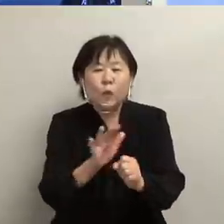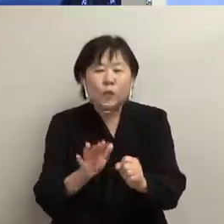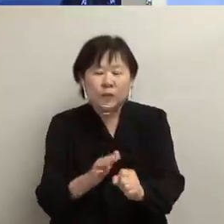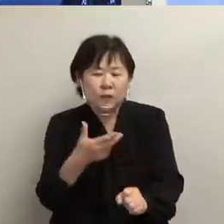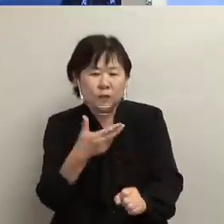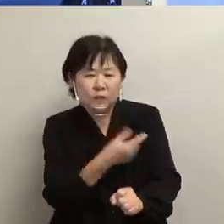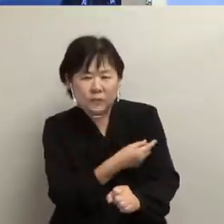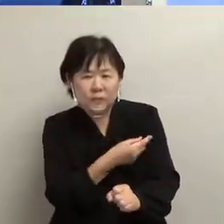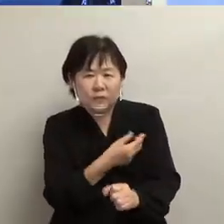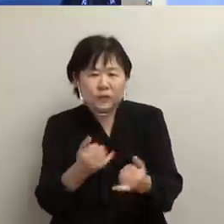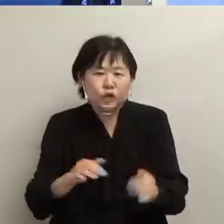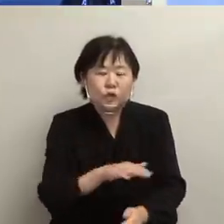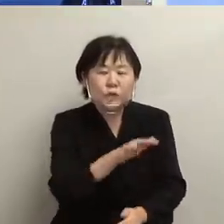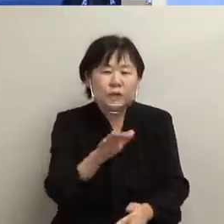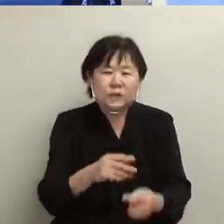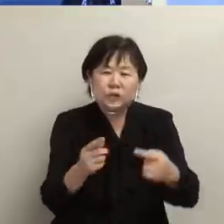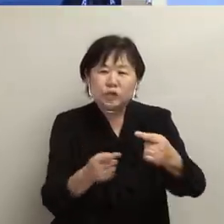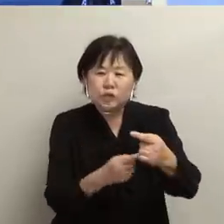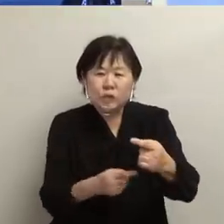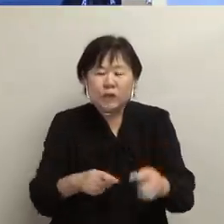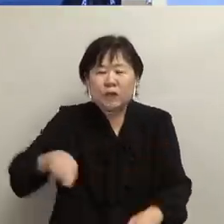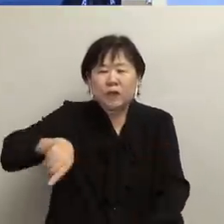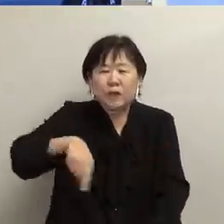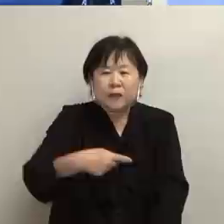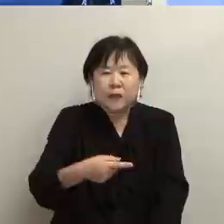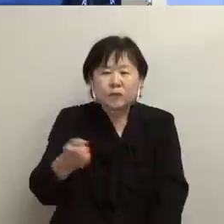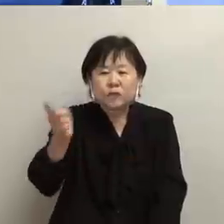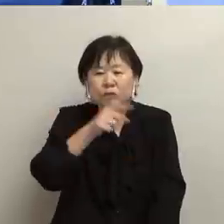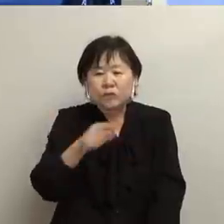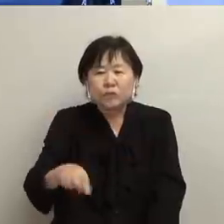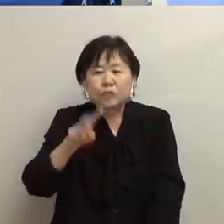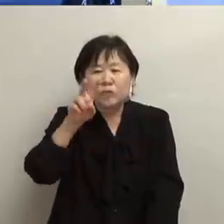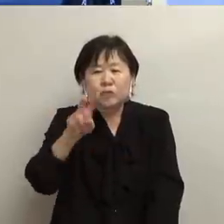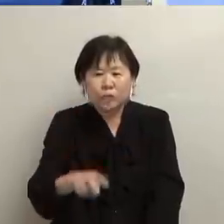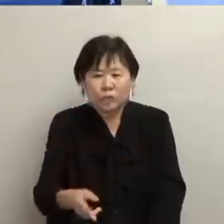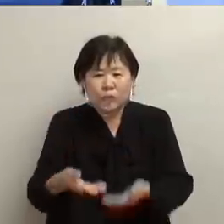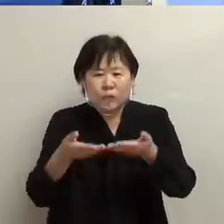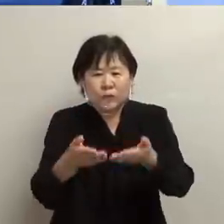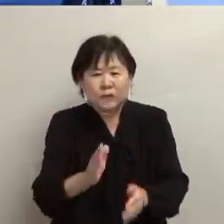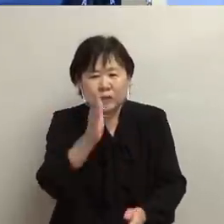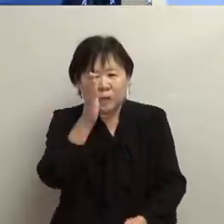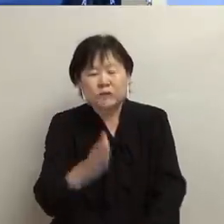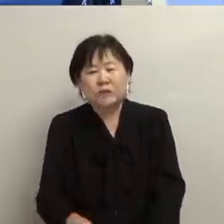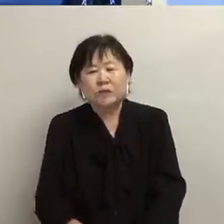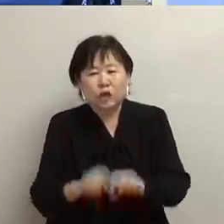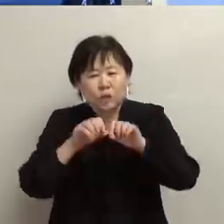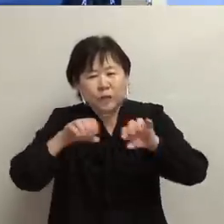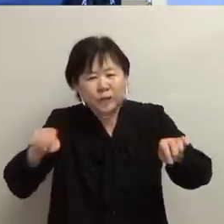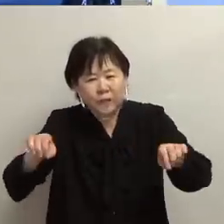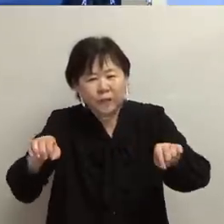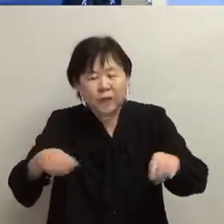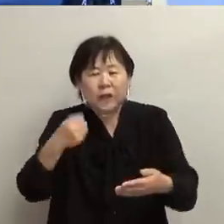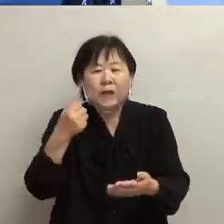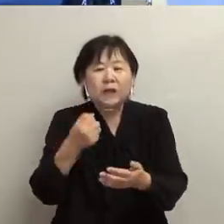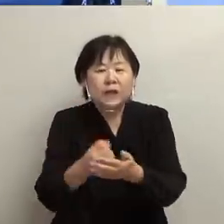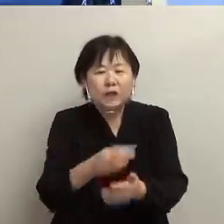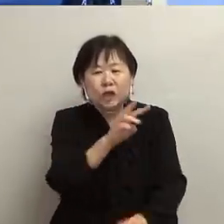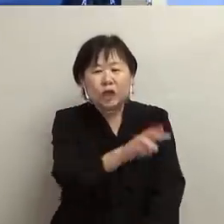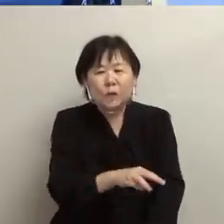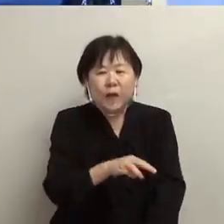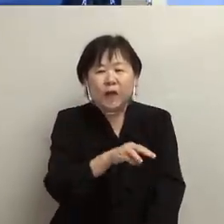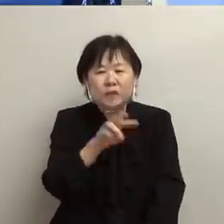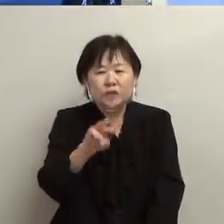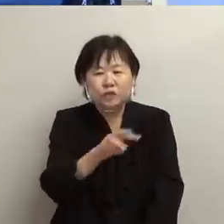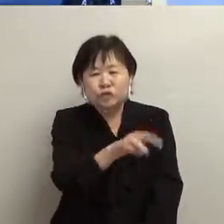ワクチン接種を受けている人に1人当たり100ドルを出してほしいと呼び掛けたんですもう決定するのはそれぞれの各州だと思うんですけれども